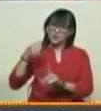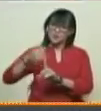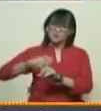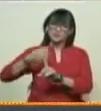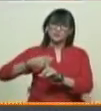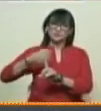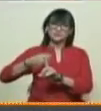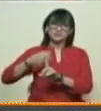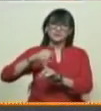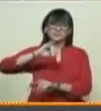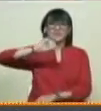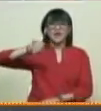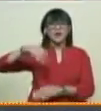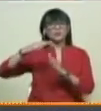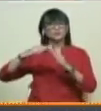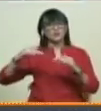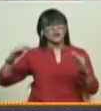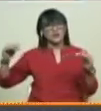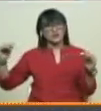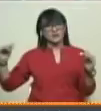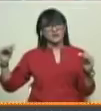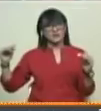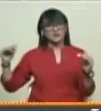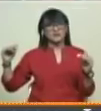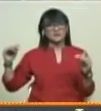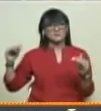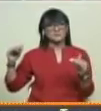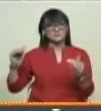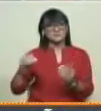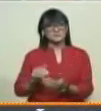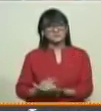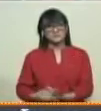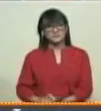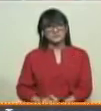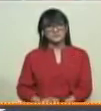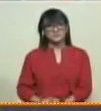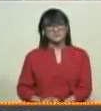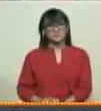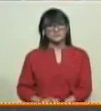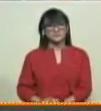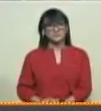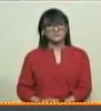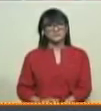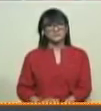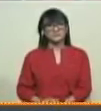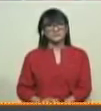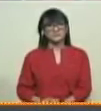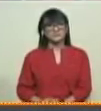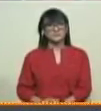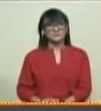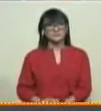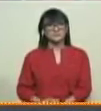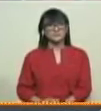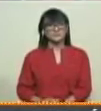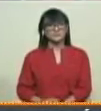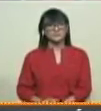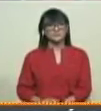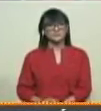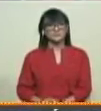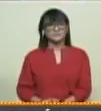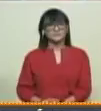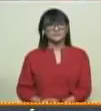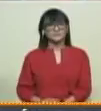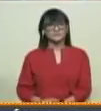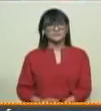la Jerusalén palestina. Temsil etmekte olduğum 118 ülke adına, tarafsız ülkeler adına